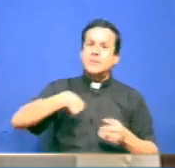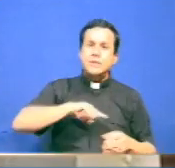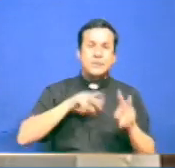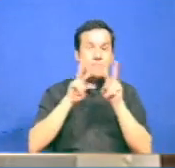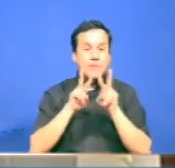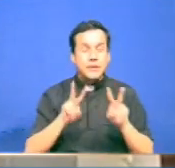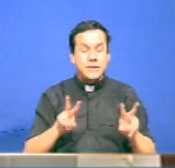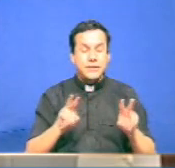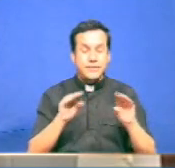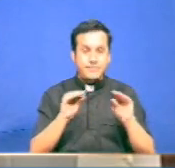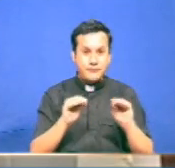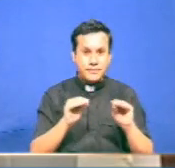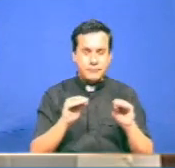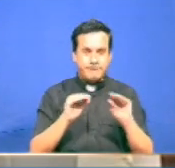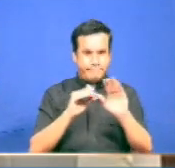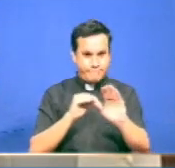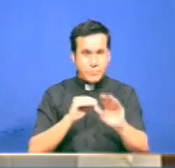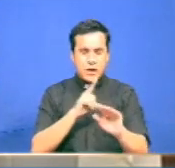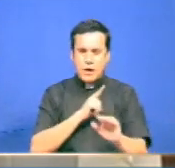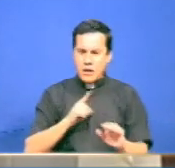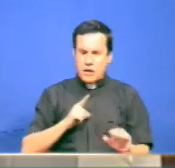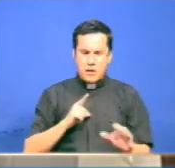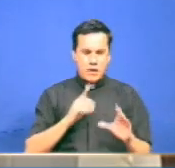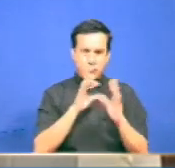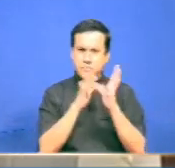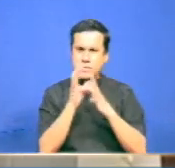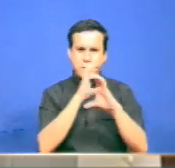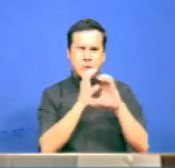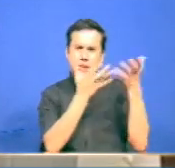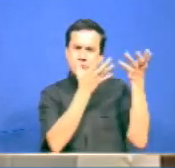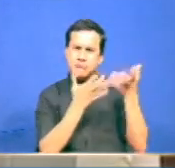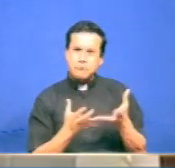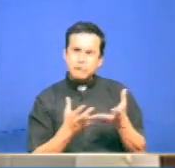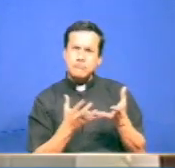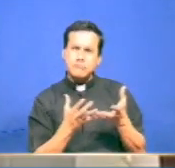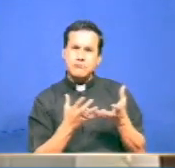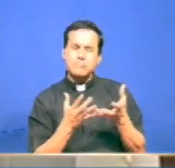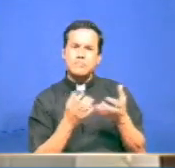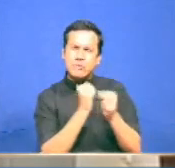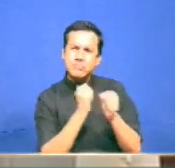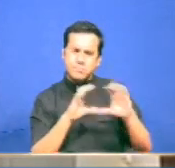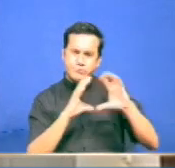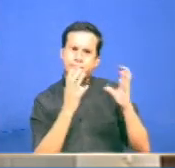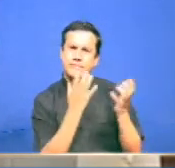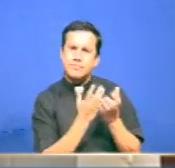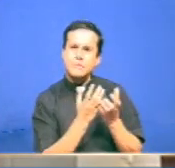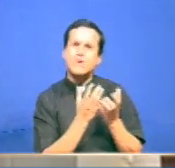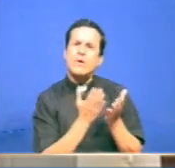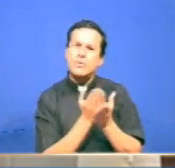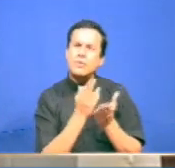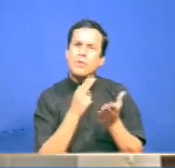Utujalie. E Bwana Yesu Kristo, mwana wa Mungu mzima, ulileta uzima duniani kwa kifo chako, kwa kumtii Baba na kwa msaada Roho